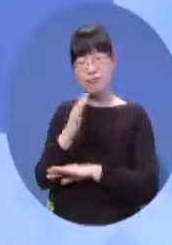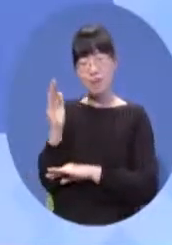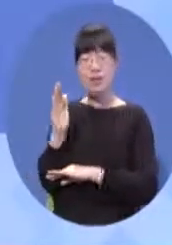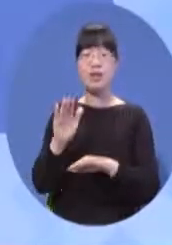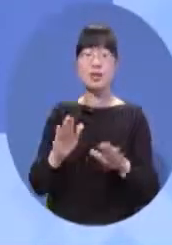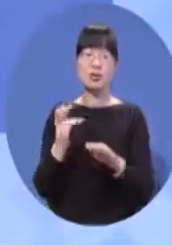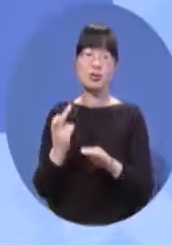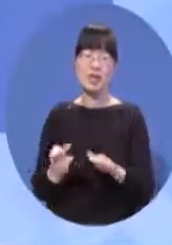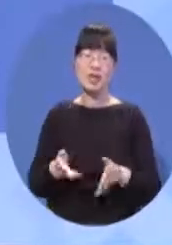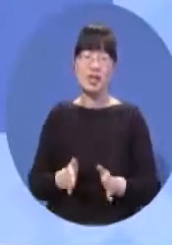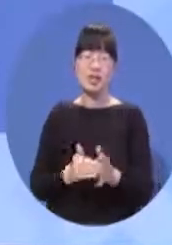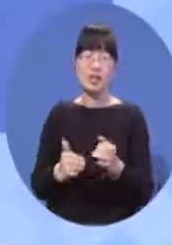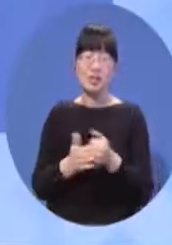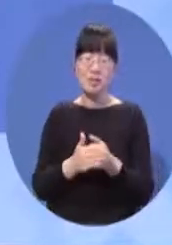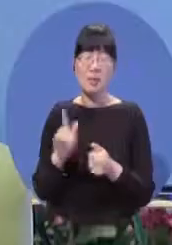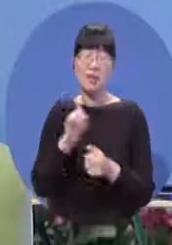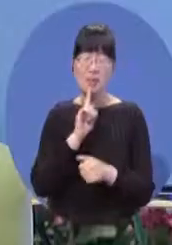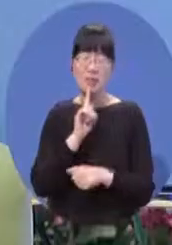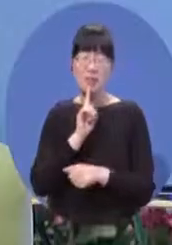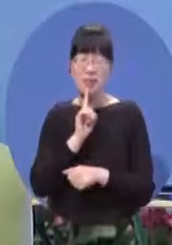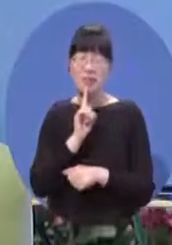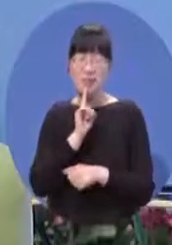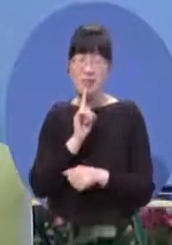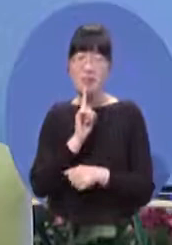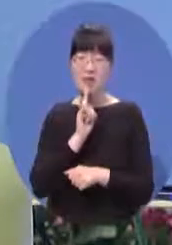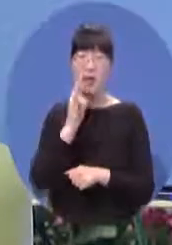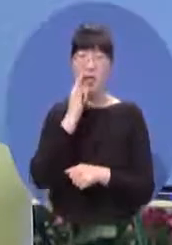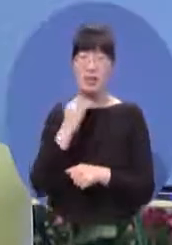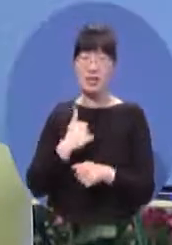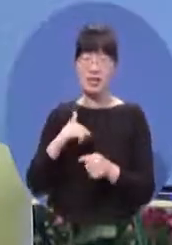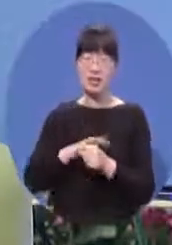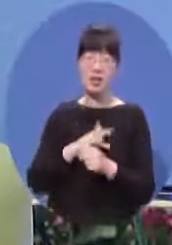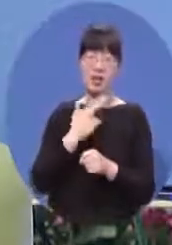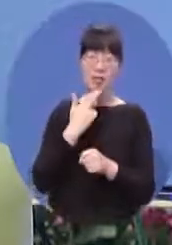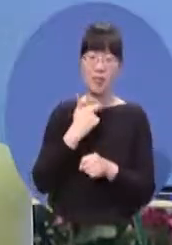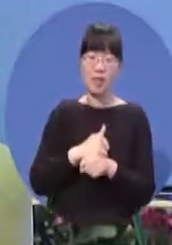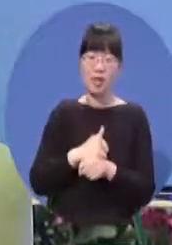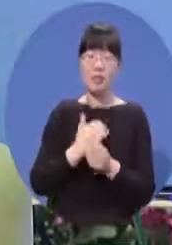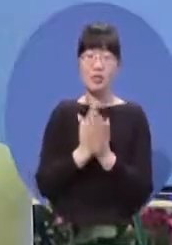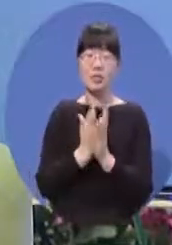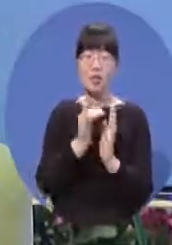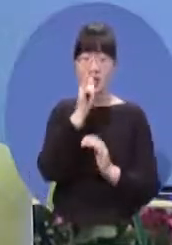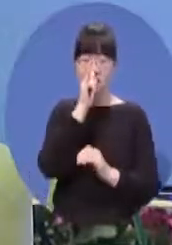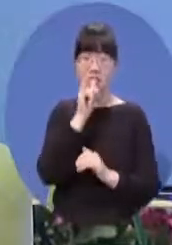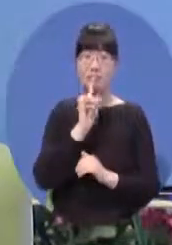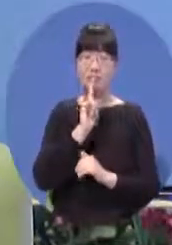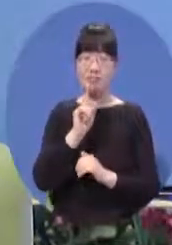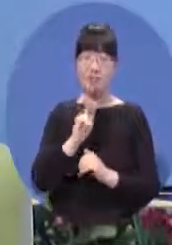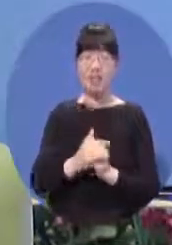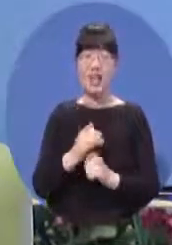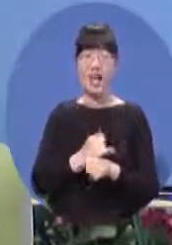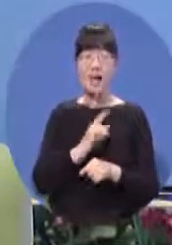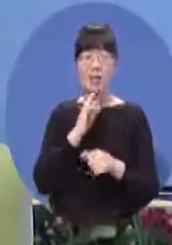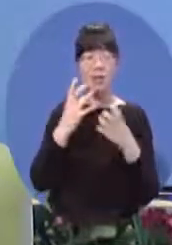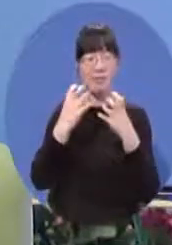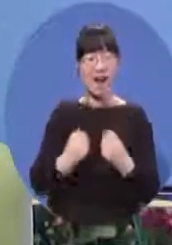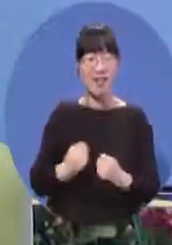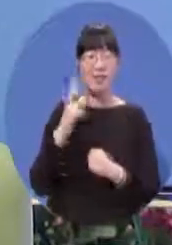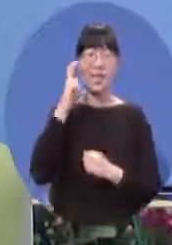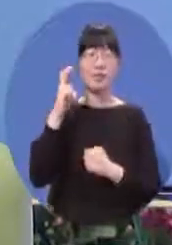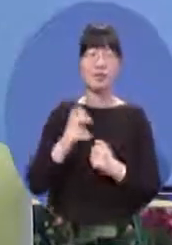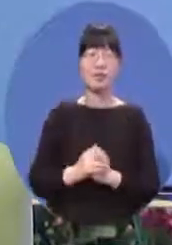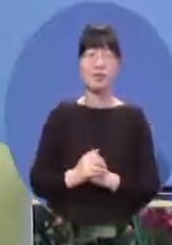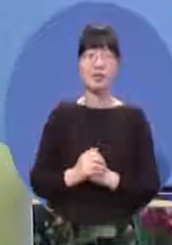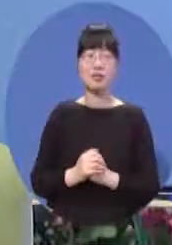민재가 동생이 생겨서 뭐 어쩌고저쩌고 엄마가 뭐 자기를 안 사랑해주고 뭐 이런 것들이 있었잖아요. 아유, 할 말이 많아요. 우리 민재도 보니까.